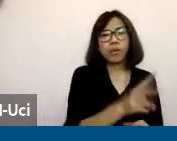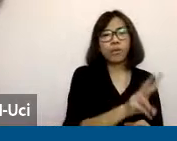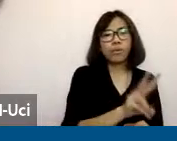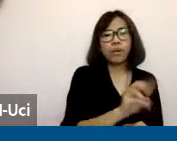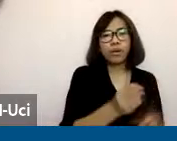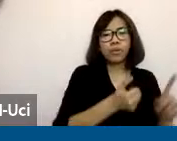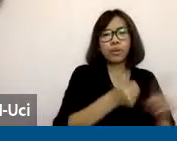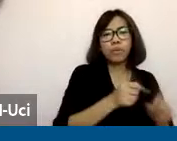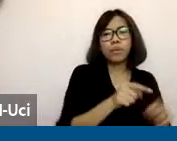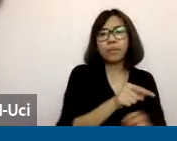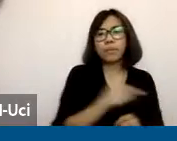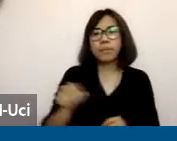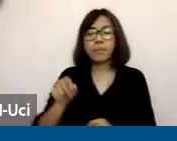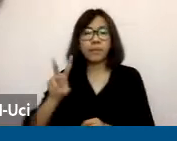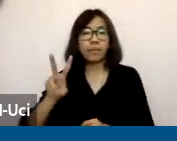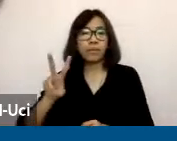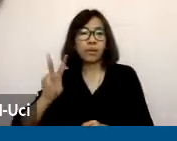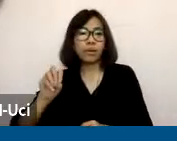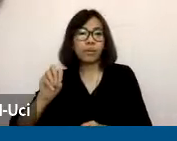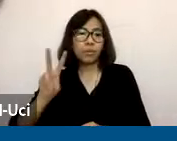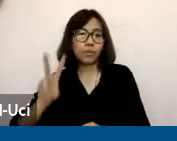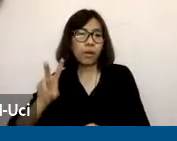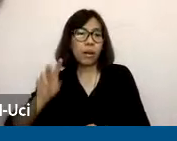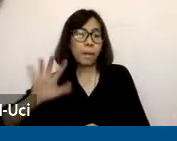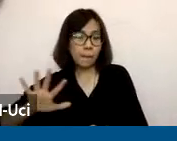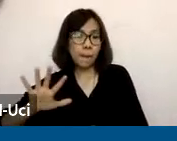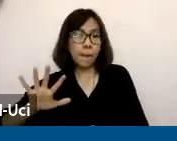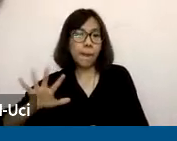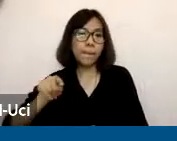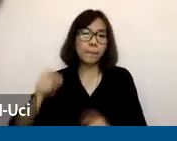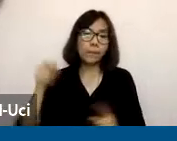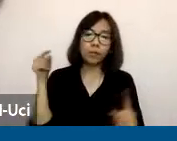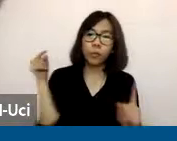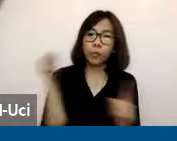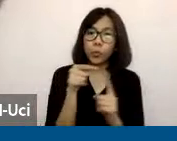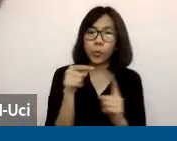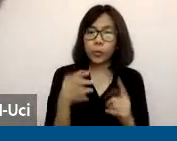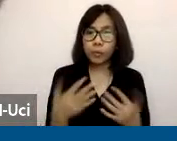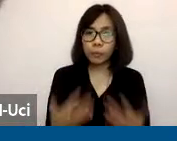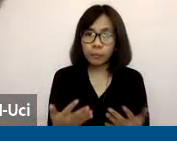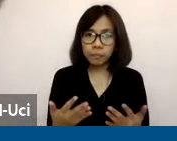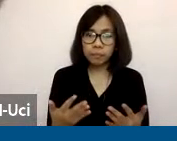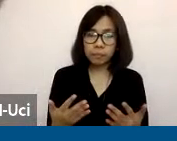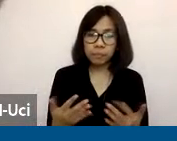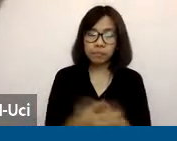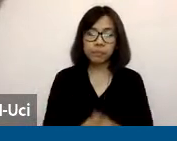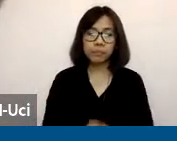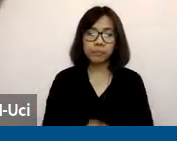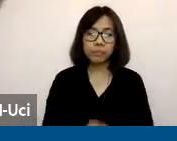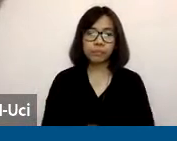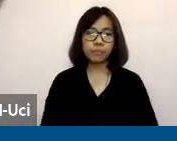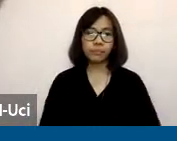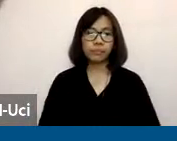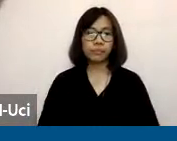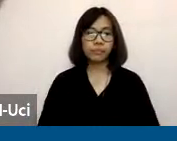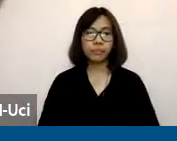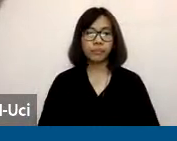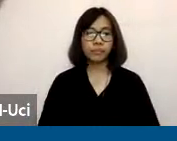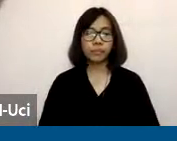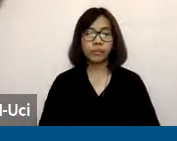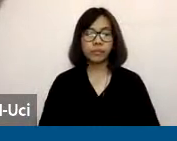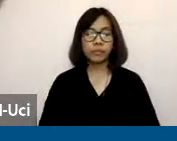25 yang mana salah satu tujuannya adalah adanya peningkatan kepercayaan